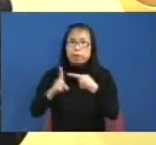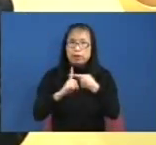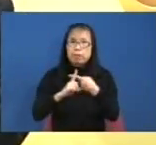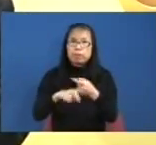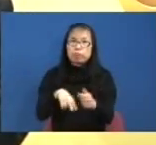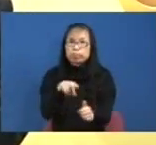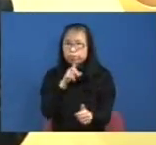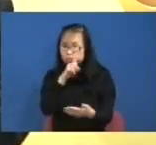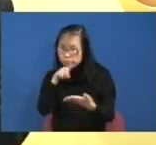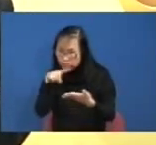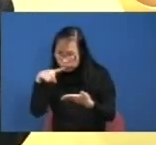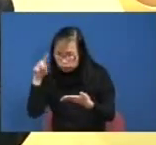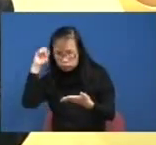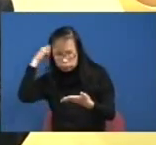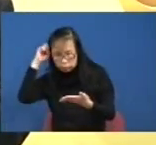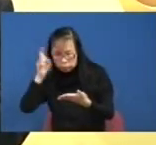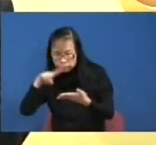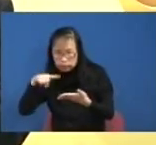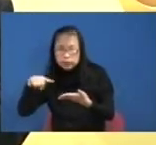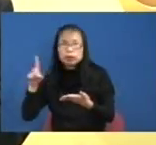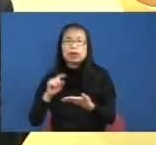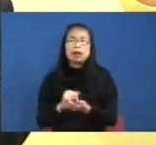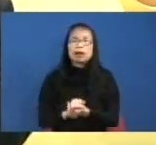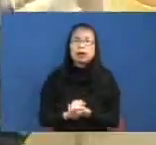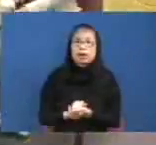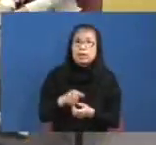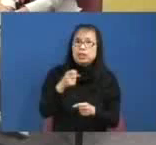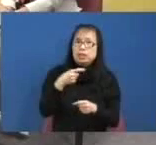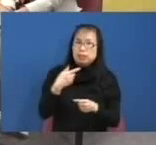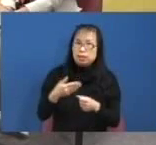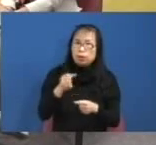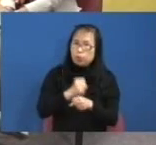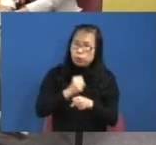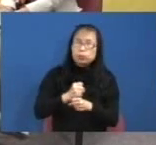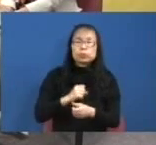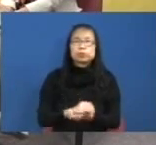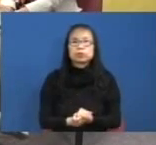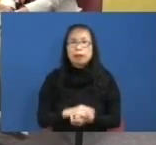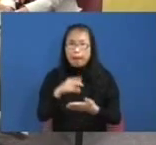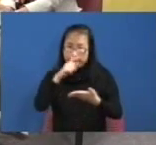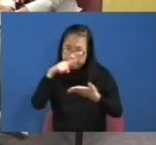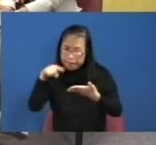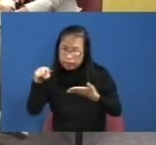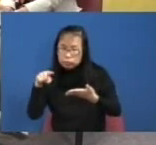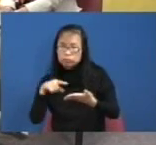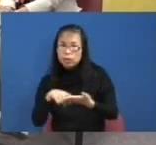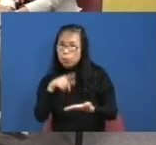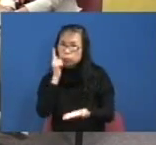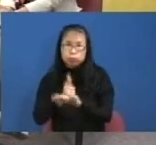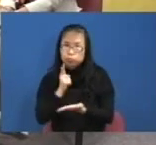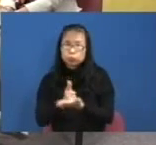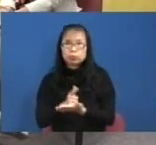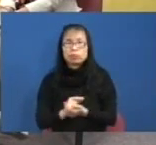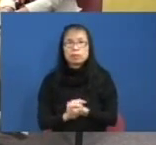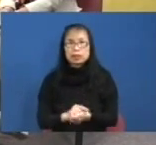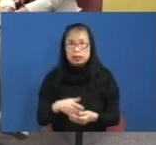咧，咁我哋亦都係要做即係呢方面嘅處理嘅。咁評估其實好緊要嘅喎，你嗰個